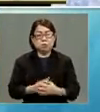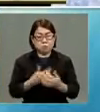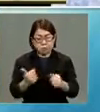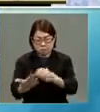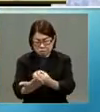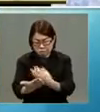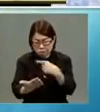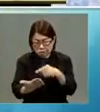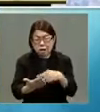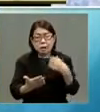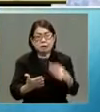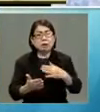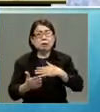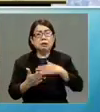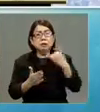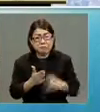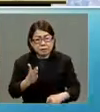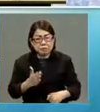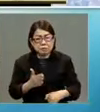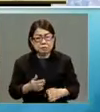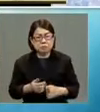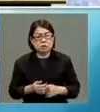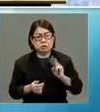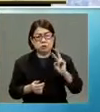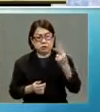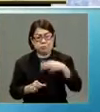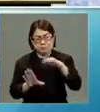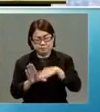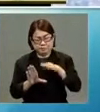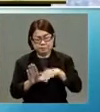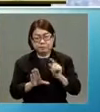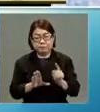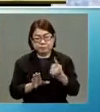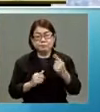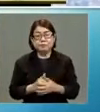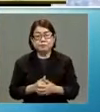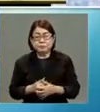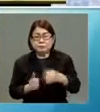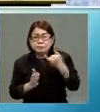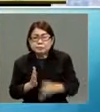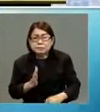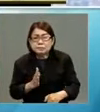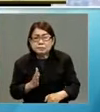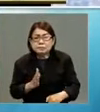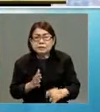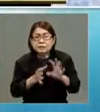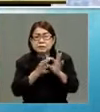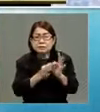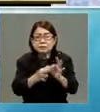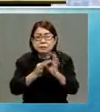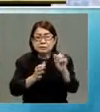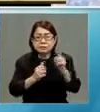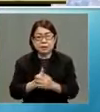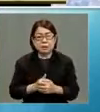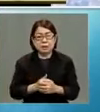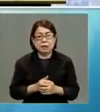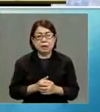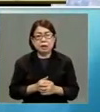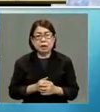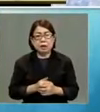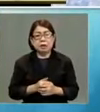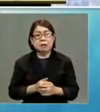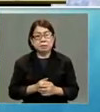ผิดพลาดปุ๊บเขาจะให้ท่านลงใหม่นะครับการลงทะเบียนผิดพลาดมีผลอย่างไรต้องเรียนว่ามีผลก็คือ